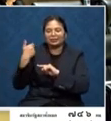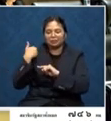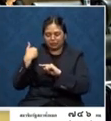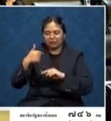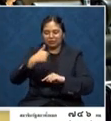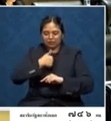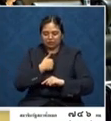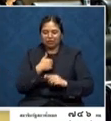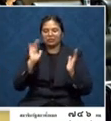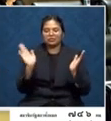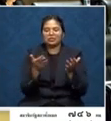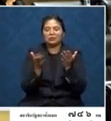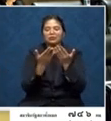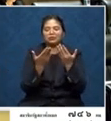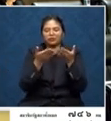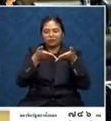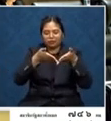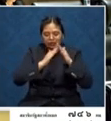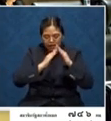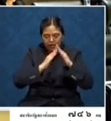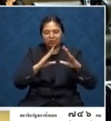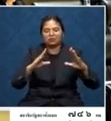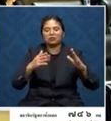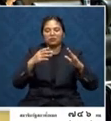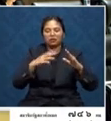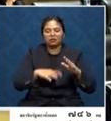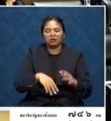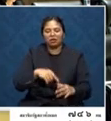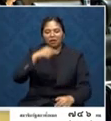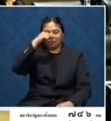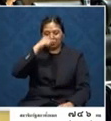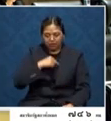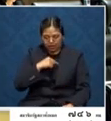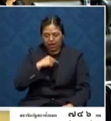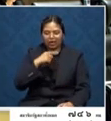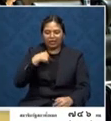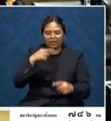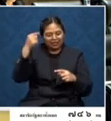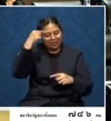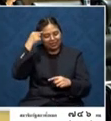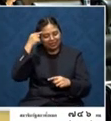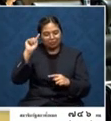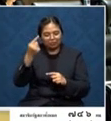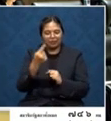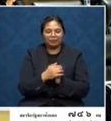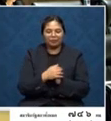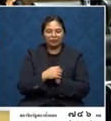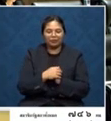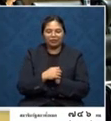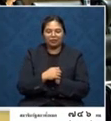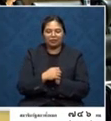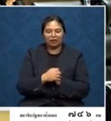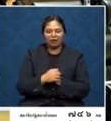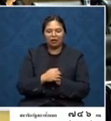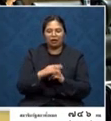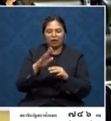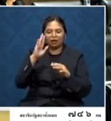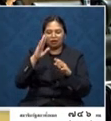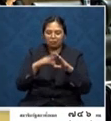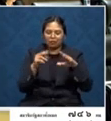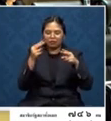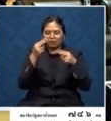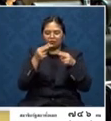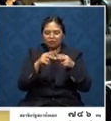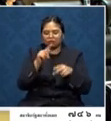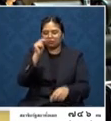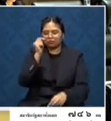นุนให้รัฐบาลตั้งหน่วยงานที่ชื่อว่า Thailand Creative Content Agency หรือเรียกสั้นๆว่าทักก้าขึ้นมาให้เป็นหน่วยงาน